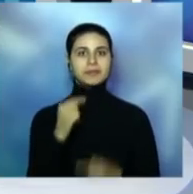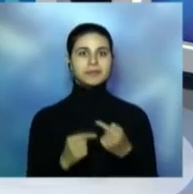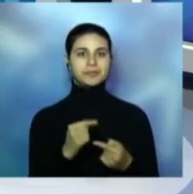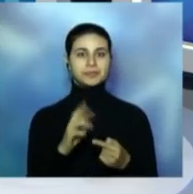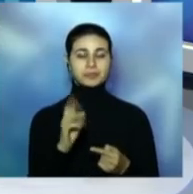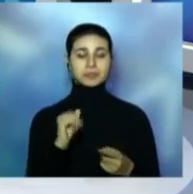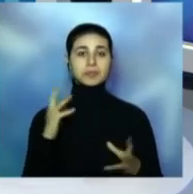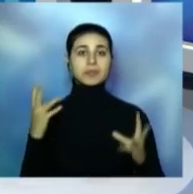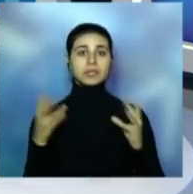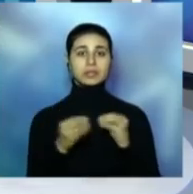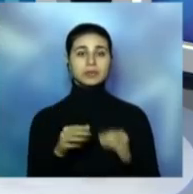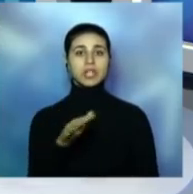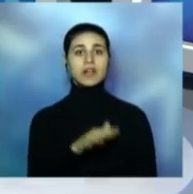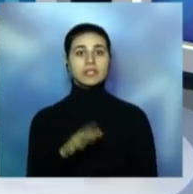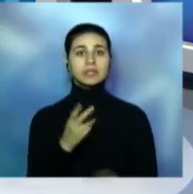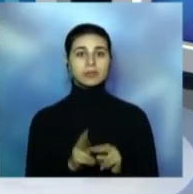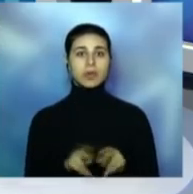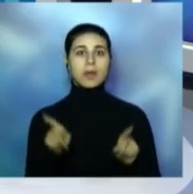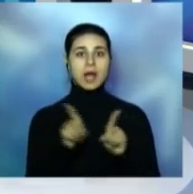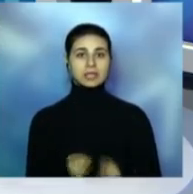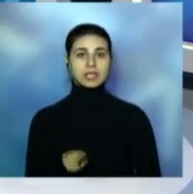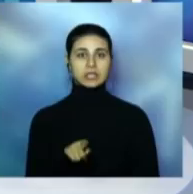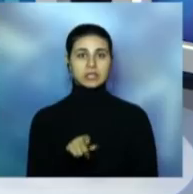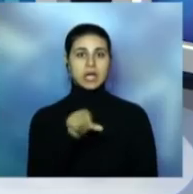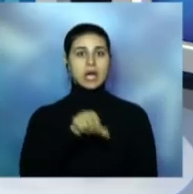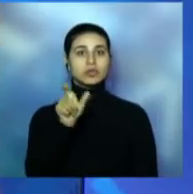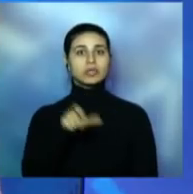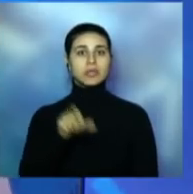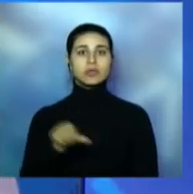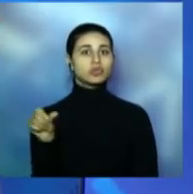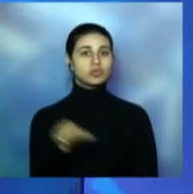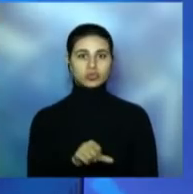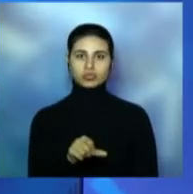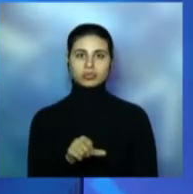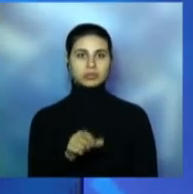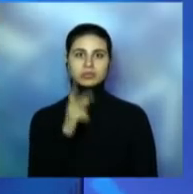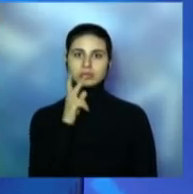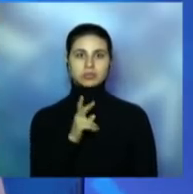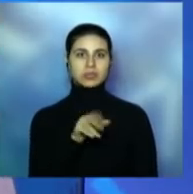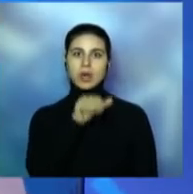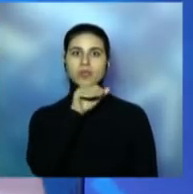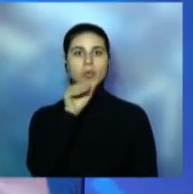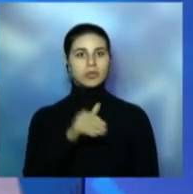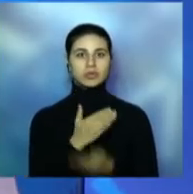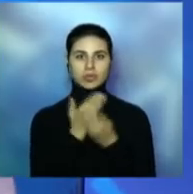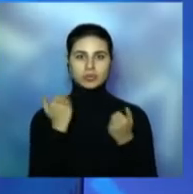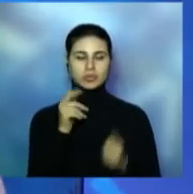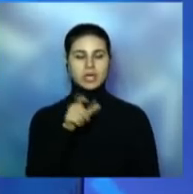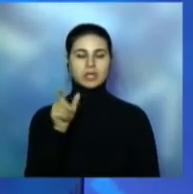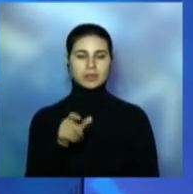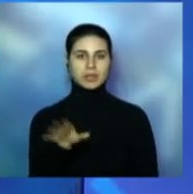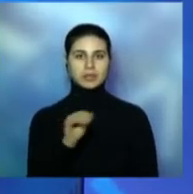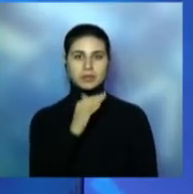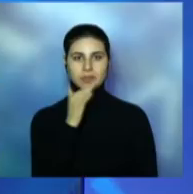და საბოლოო ჯამში ქვეყნისათვის, იმიტომ რომ ასეთი ტიპის თვითშეფასება ჩვენ შეიძლება მიიყვანოს ტოტალურ არაპროფესიონალიზმთან. სხვას